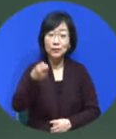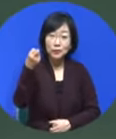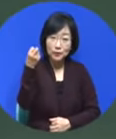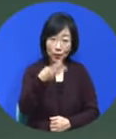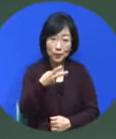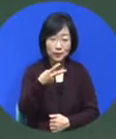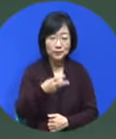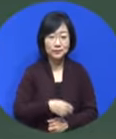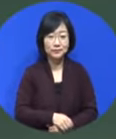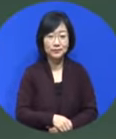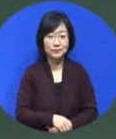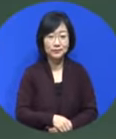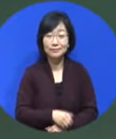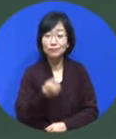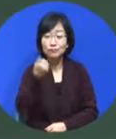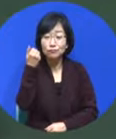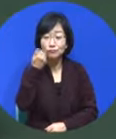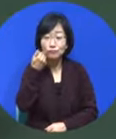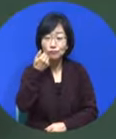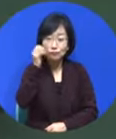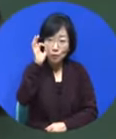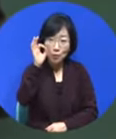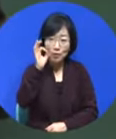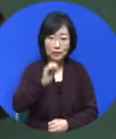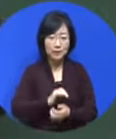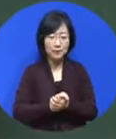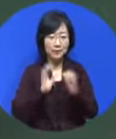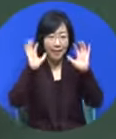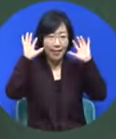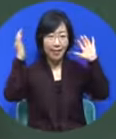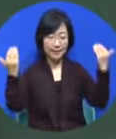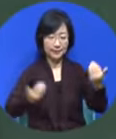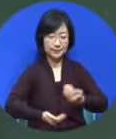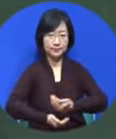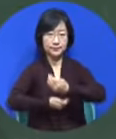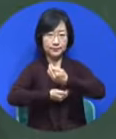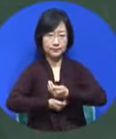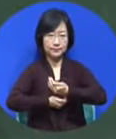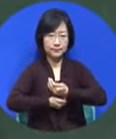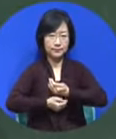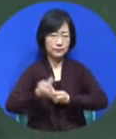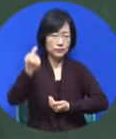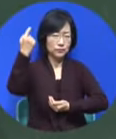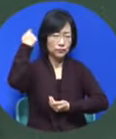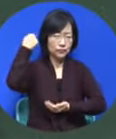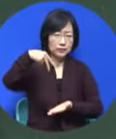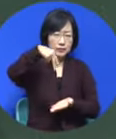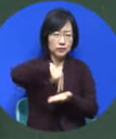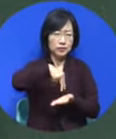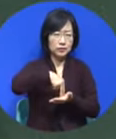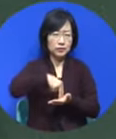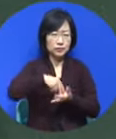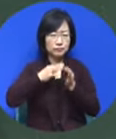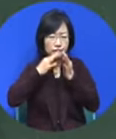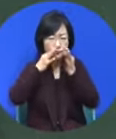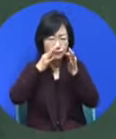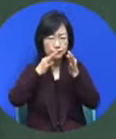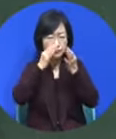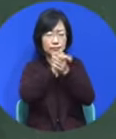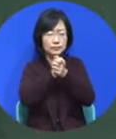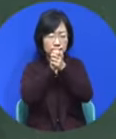요기를 고저 뒷자리에서이고 기도하고 예배하는 아빠들도 있어요이